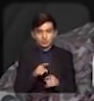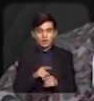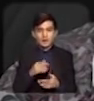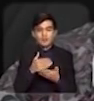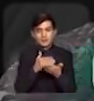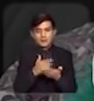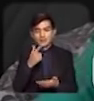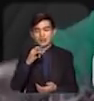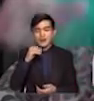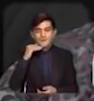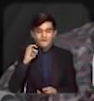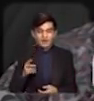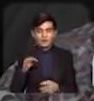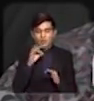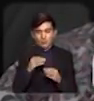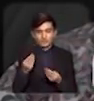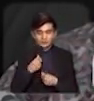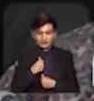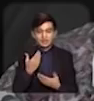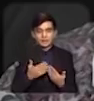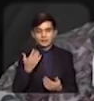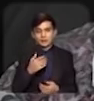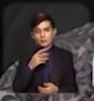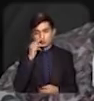график арқалы төлеңіздер, нетпесе күйеулеріңіздің жұмысынан